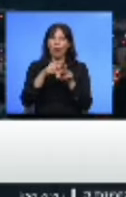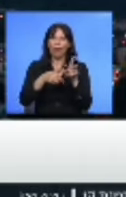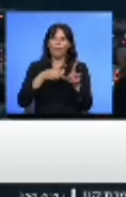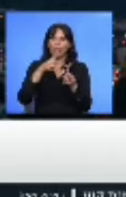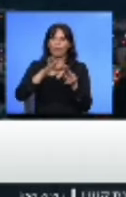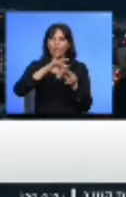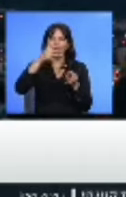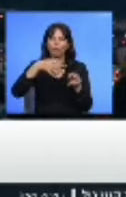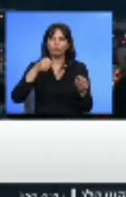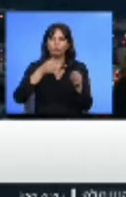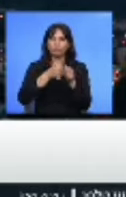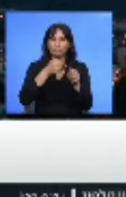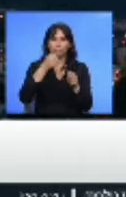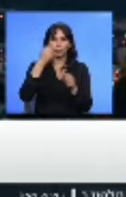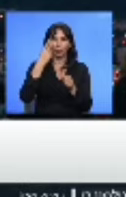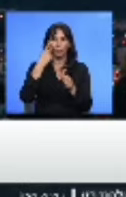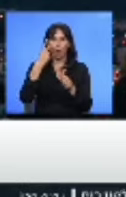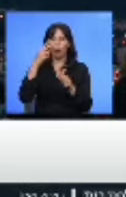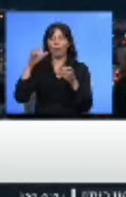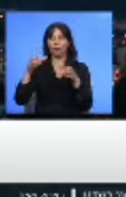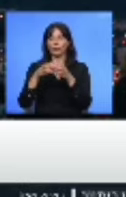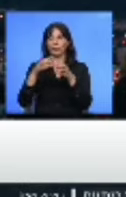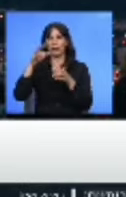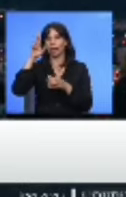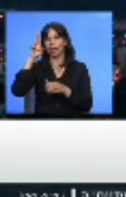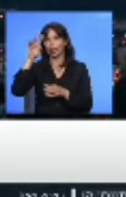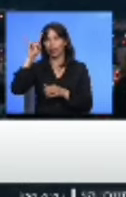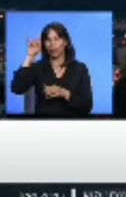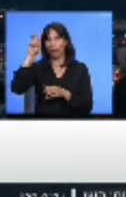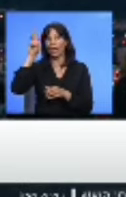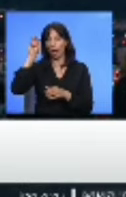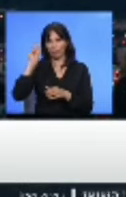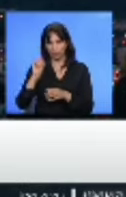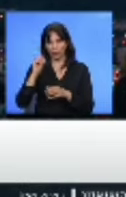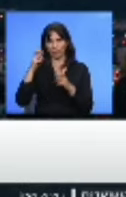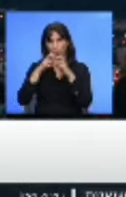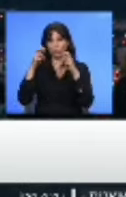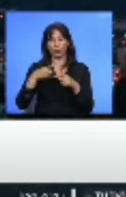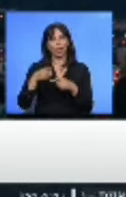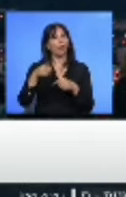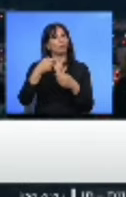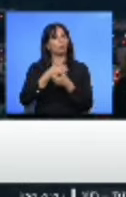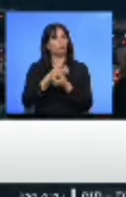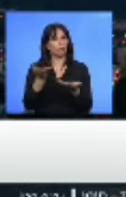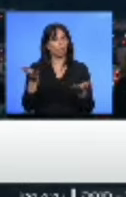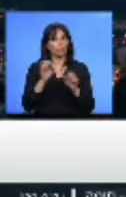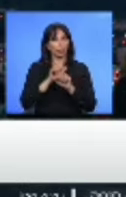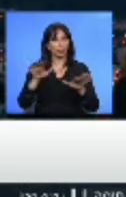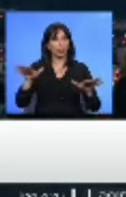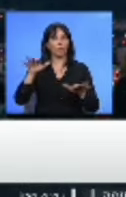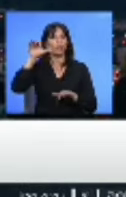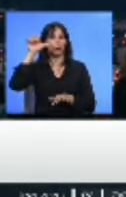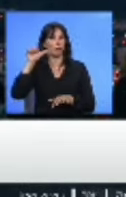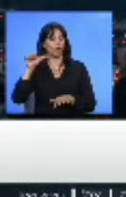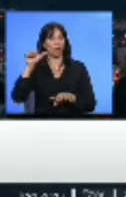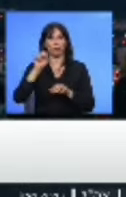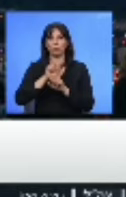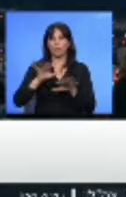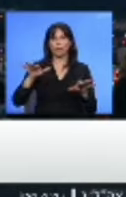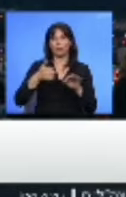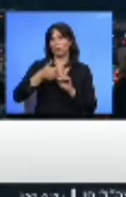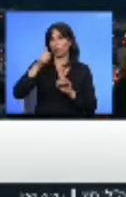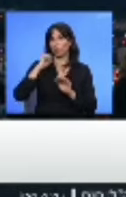זו רע"מ ומי זו העמותות שלה, והזהרנו על זה, ואת פרסמת התחקיר הזה, ואבישי פרסם אתמול שבאמת רשם